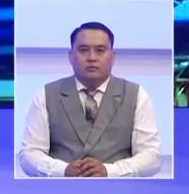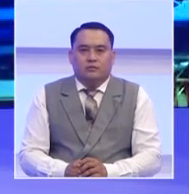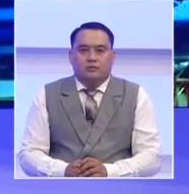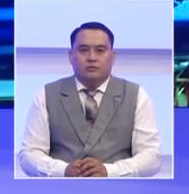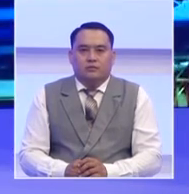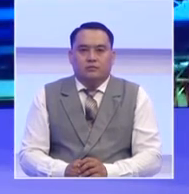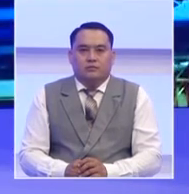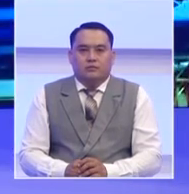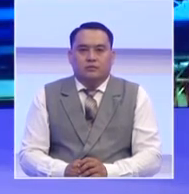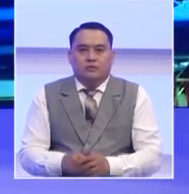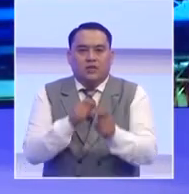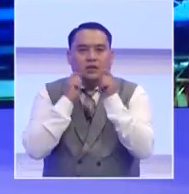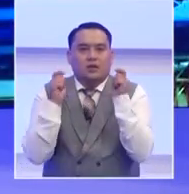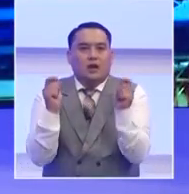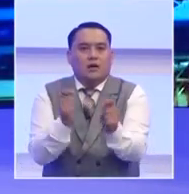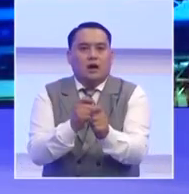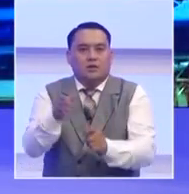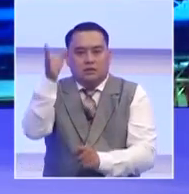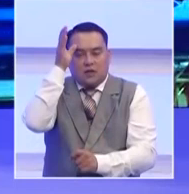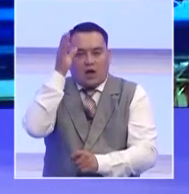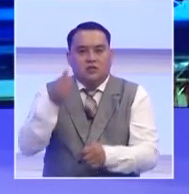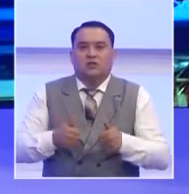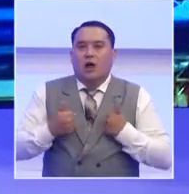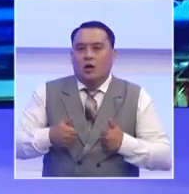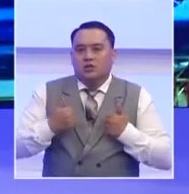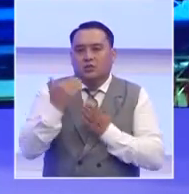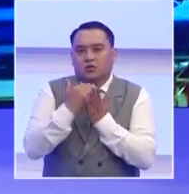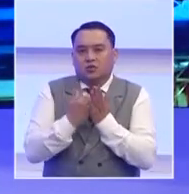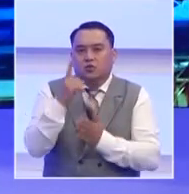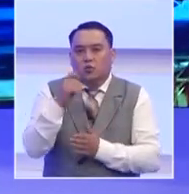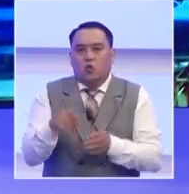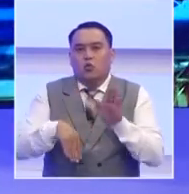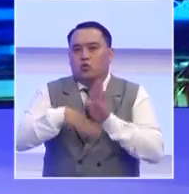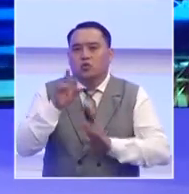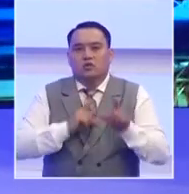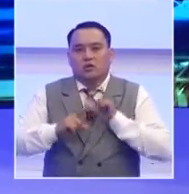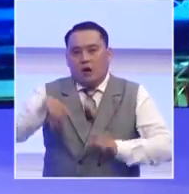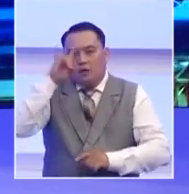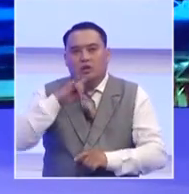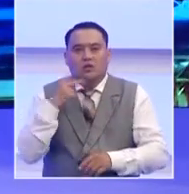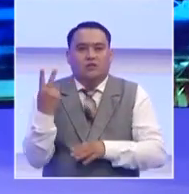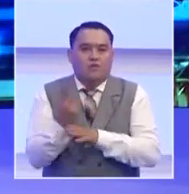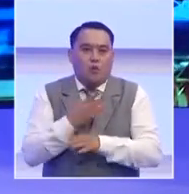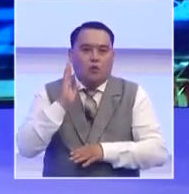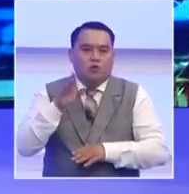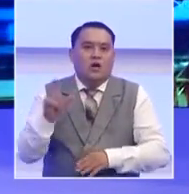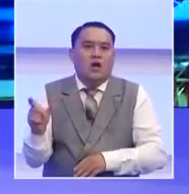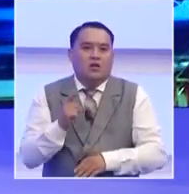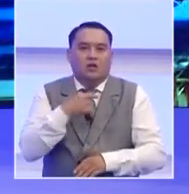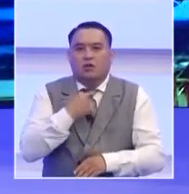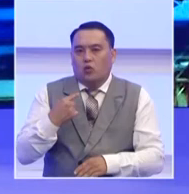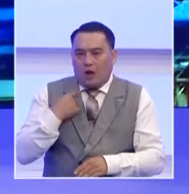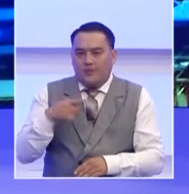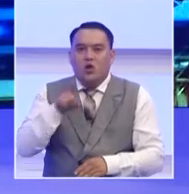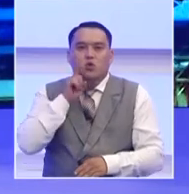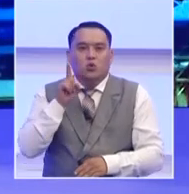К другим темам. Награда за знания и усердие. В список 100 лучших студентов Казахстана вошли 2 будущих экономистов из